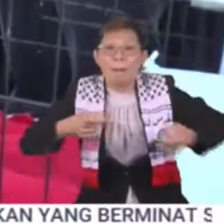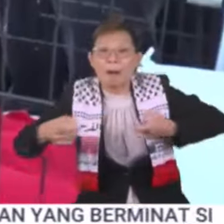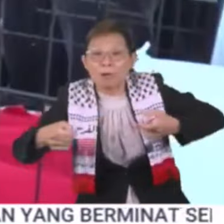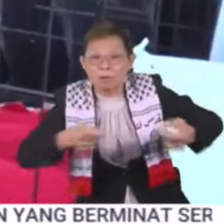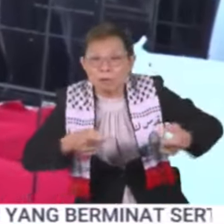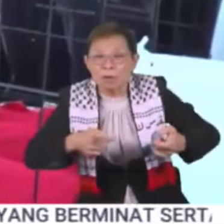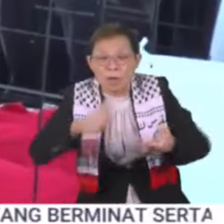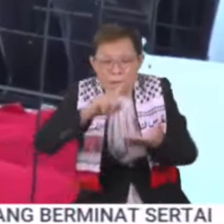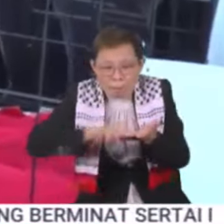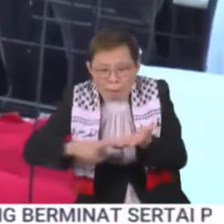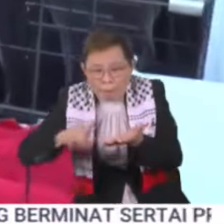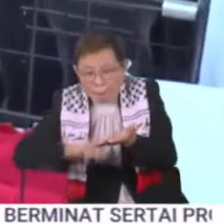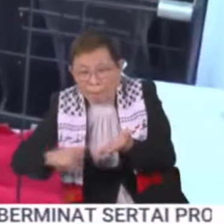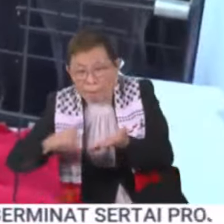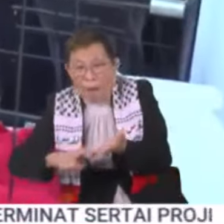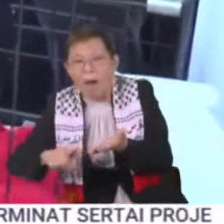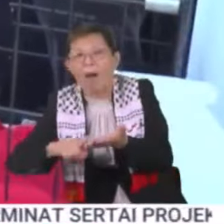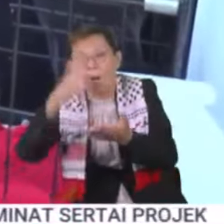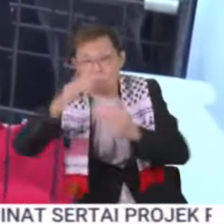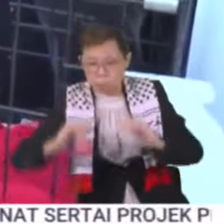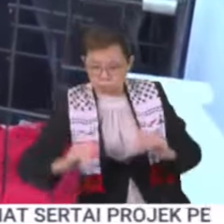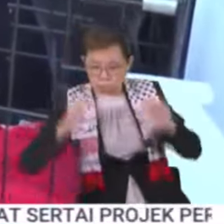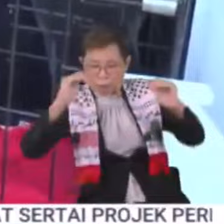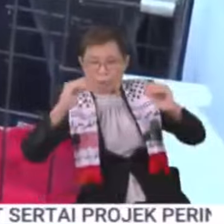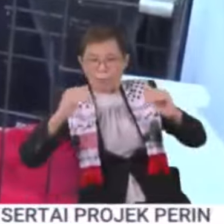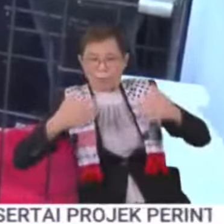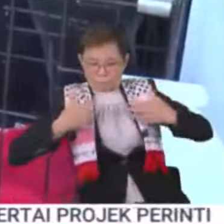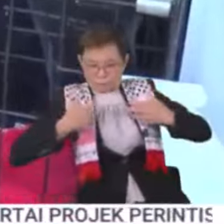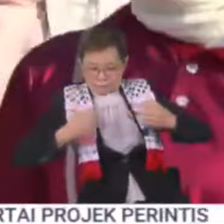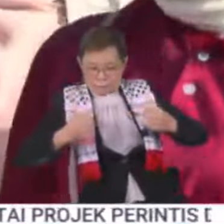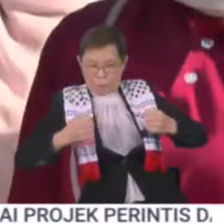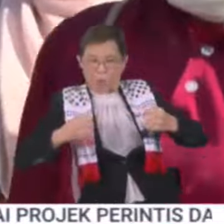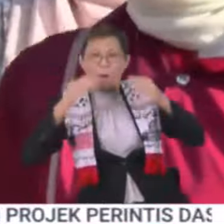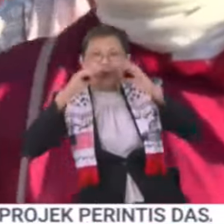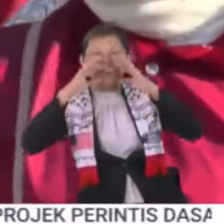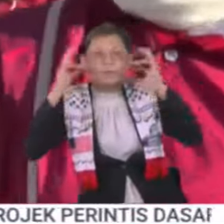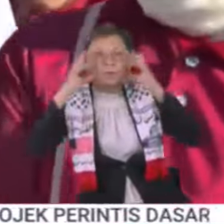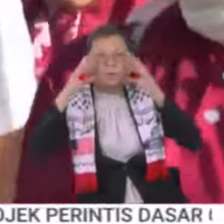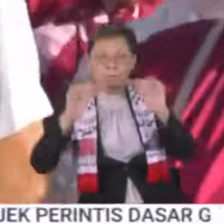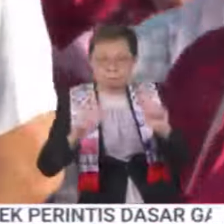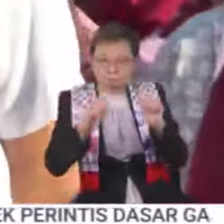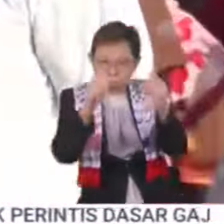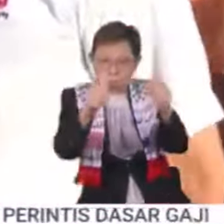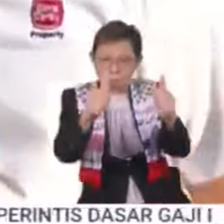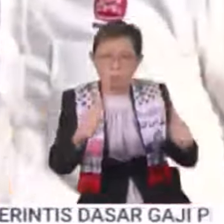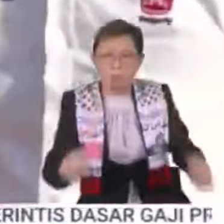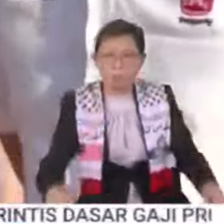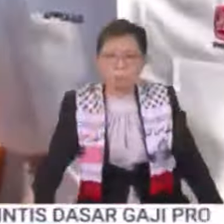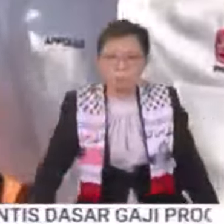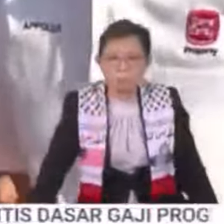dan pemeriksaan rutin untuk memastikan tahap kesihatan haiwan itu berada dalam keadaan baik.